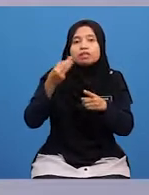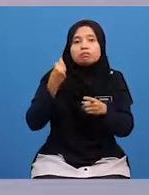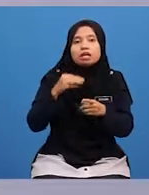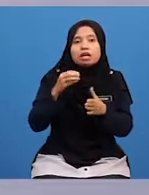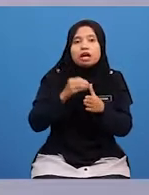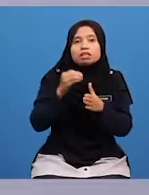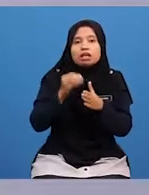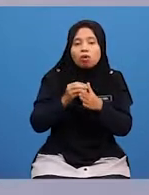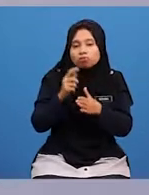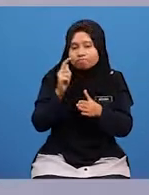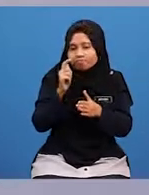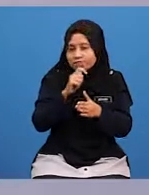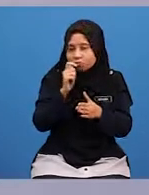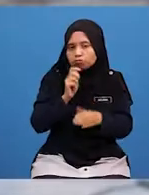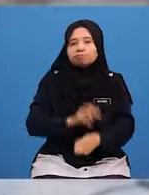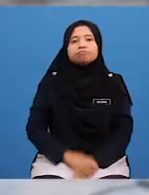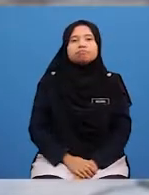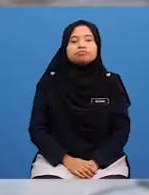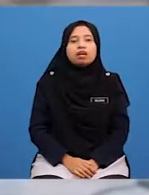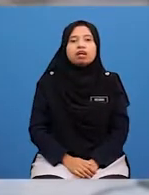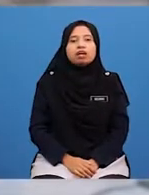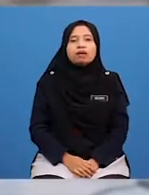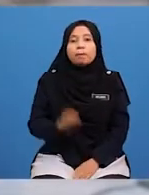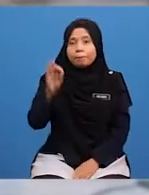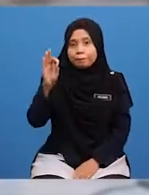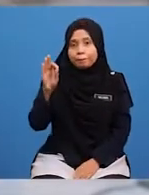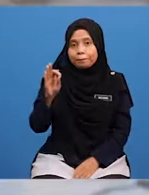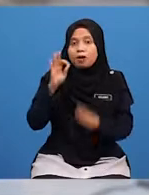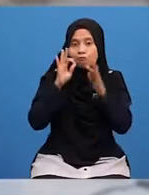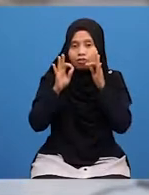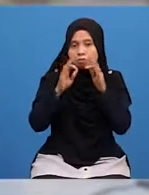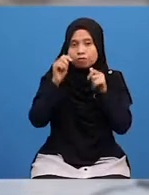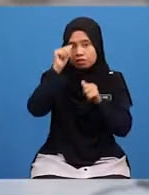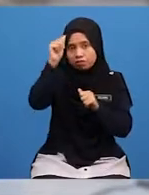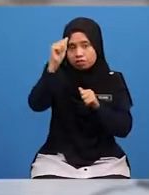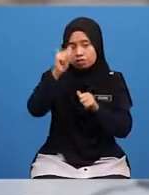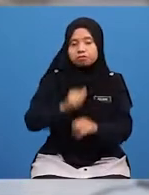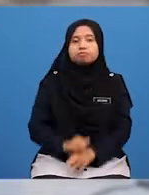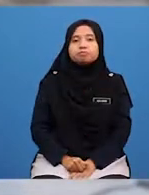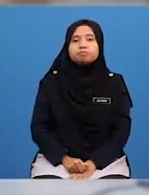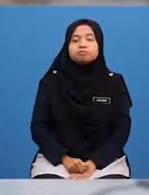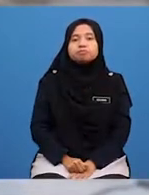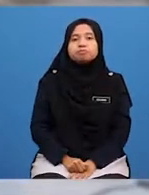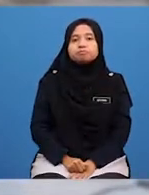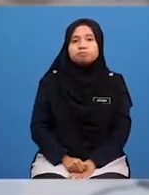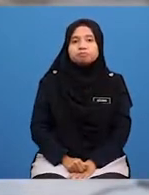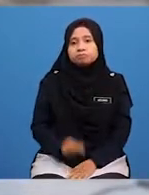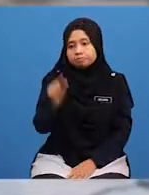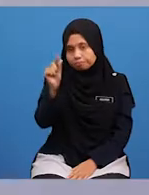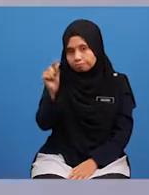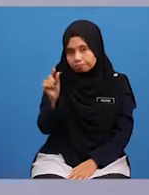atau mendustakannya. Firman Allah SWT dalam surah Al-Ahzab ayat 21 yang